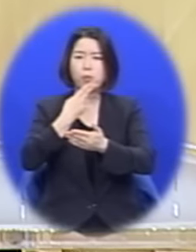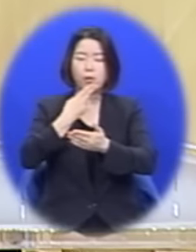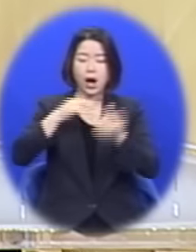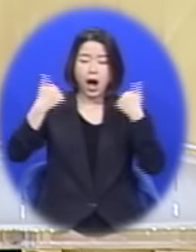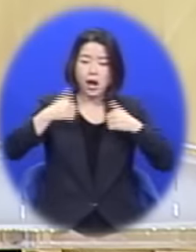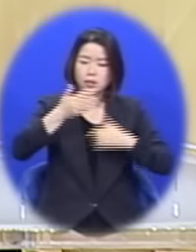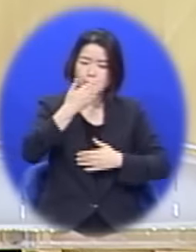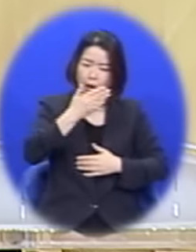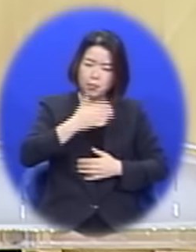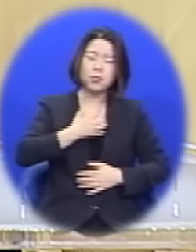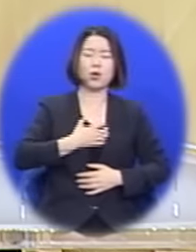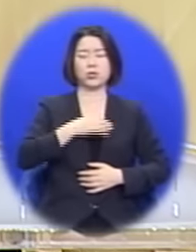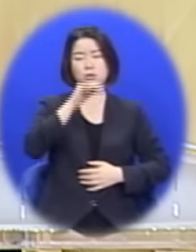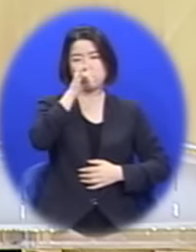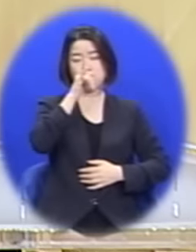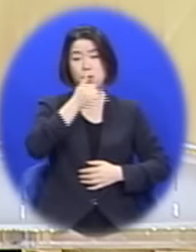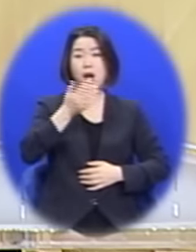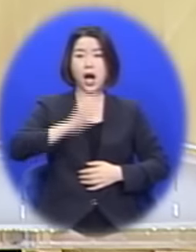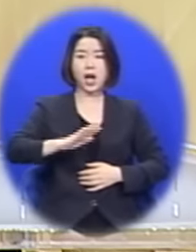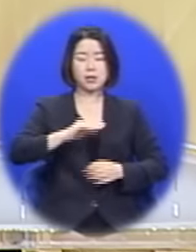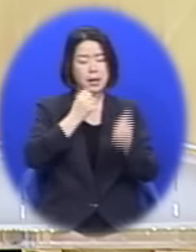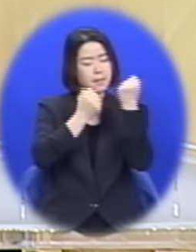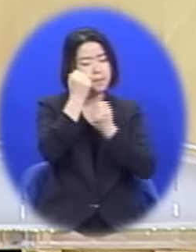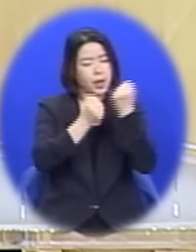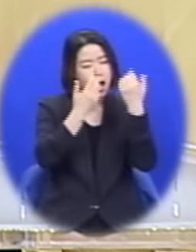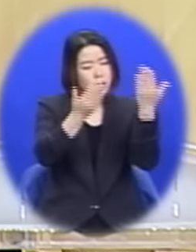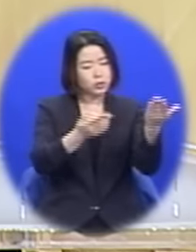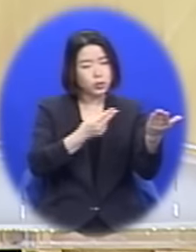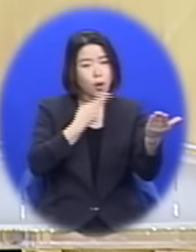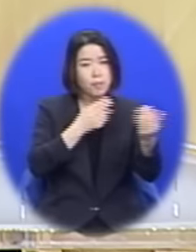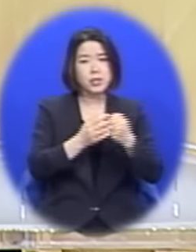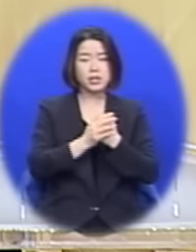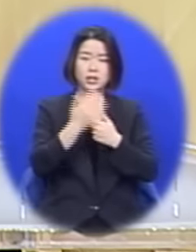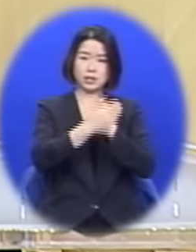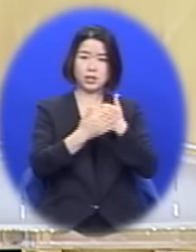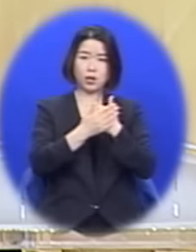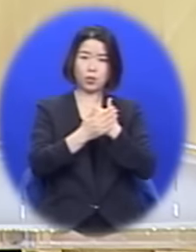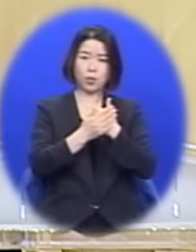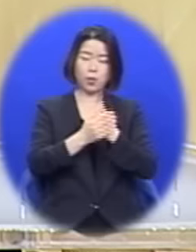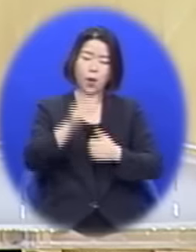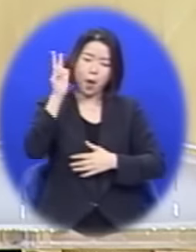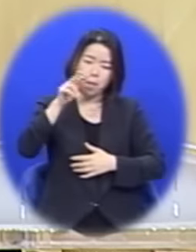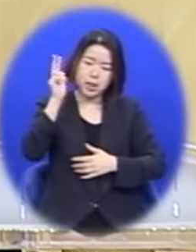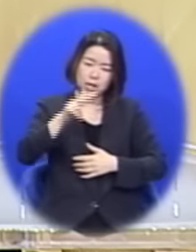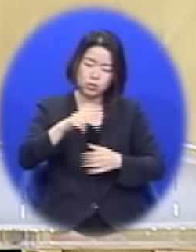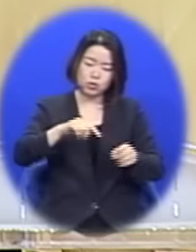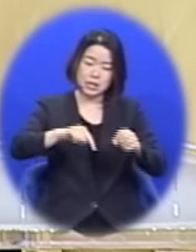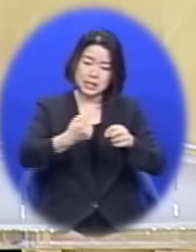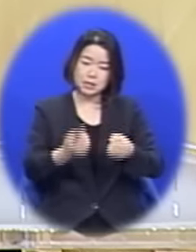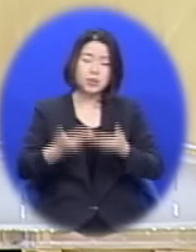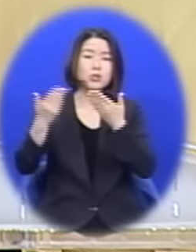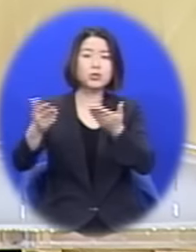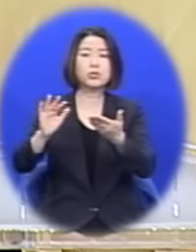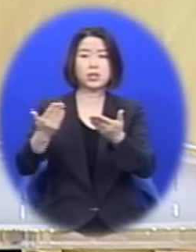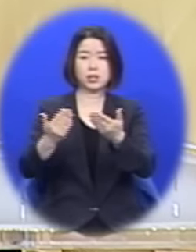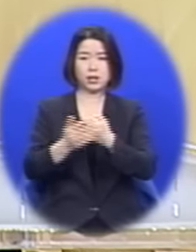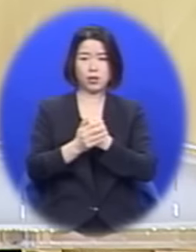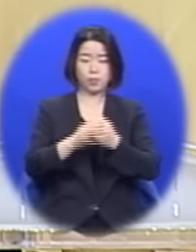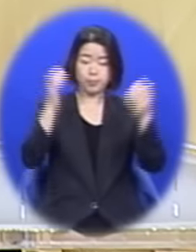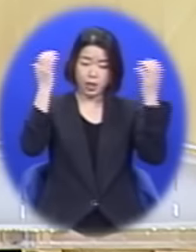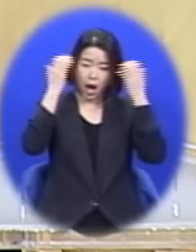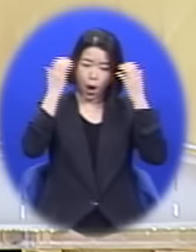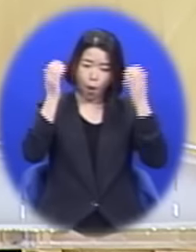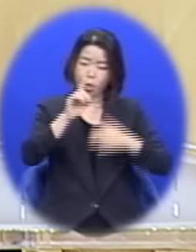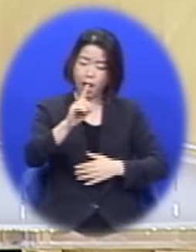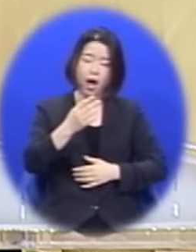걱정해야 합니다. 하지만 설명할 수 없는 은혜로 매주 11조가 끊이지 않는 은혜가 있습니다. 고난 마음